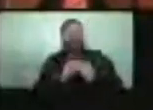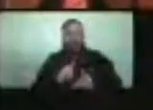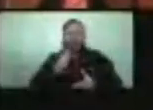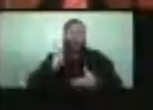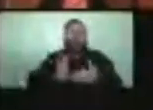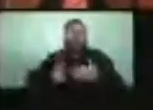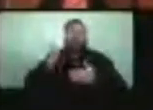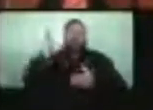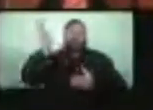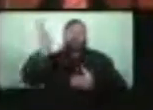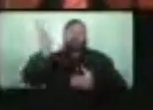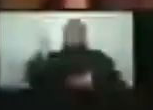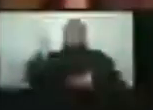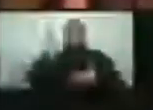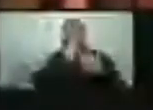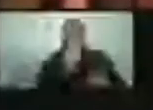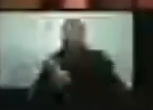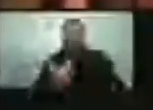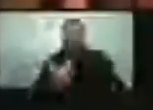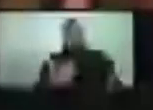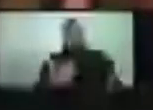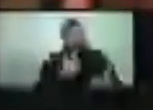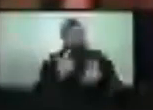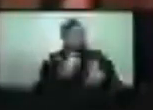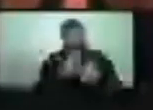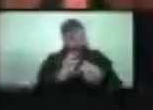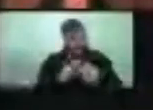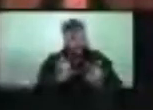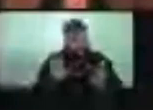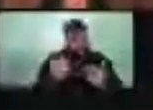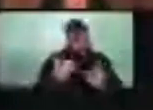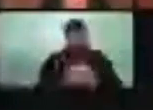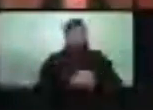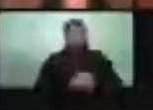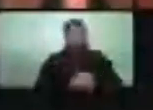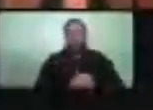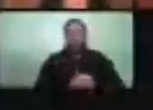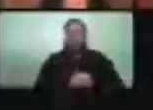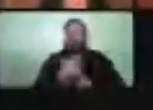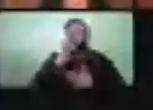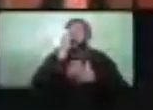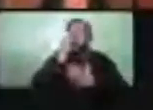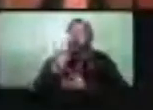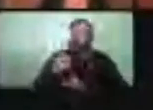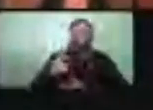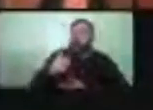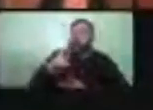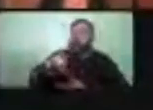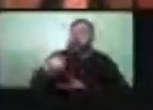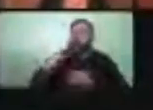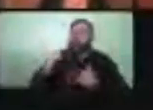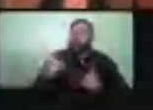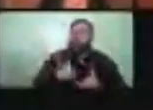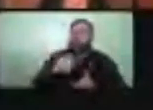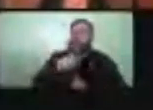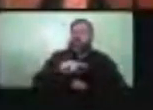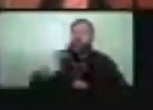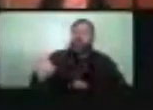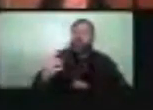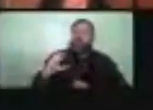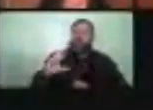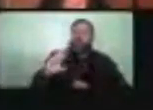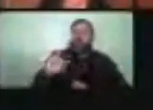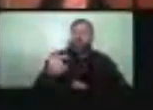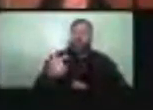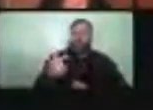Huo ndio mwisho wa wasilisho letu, na tuko tayari ya maswali yote. Asante sana Dr. Paul, na sasa ningependa mwana